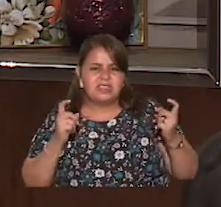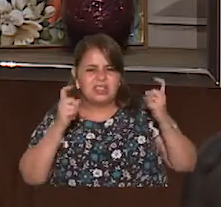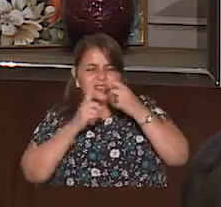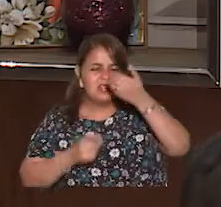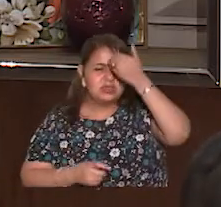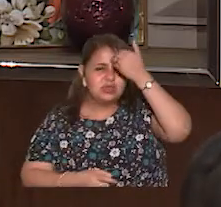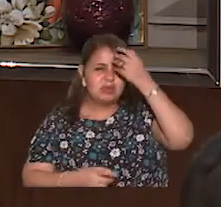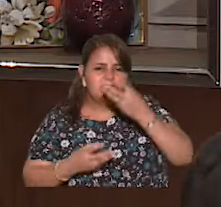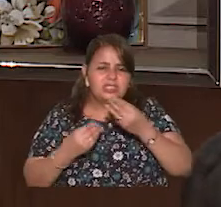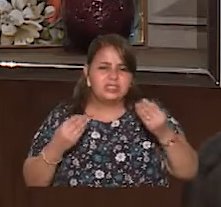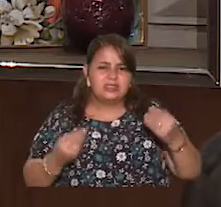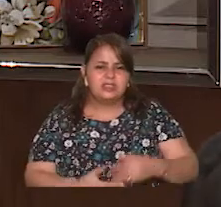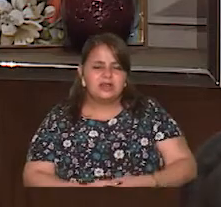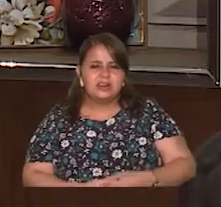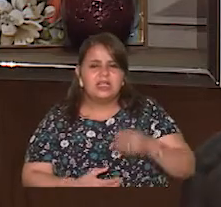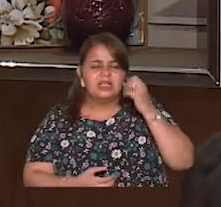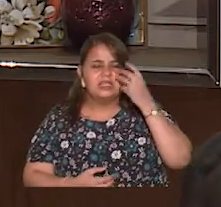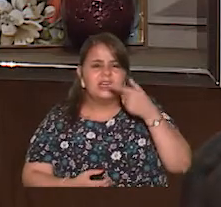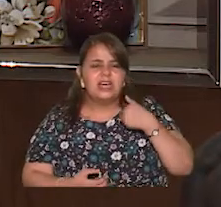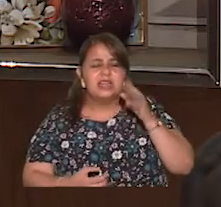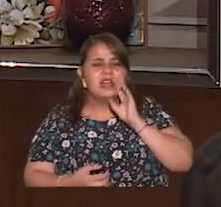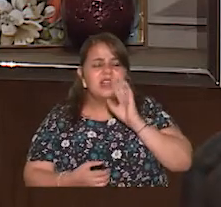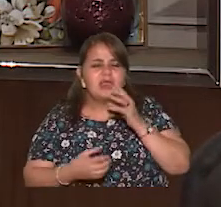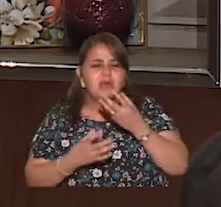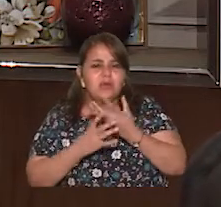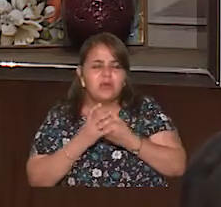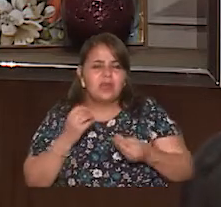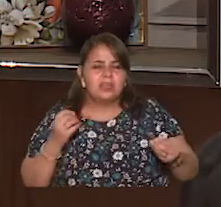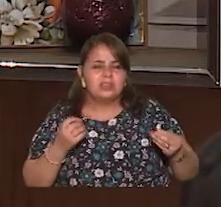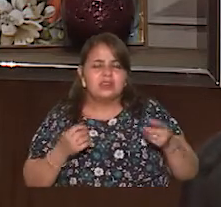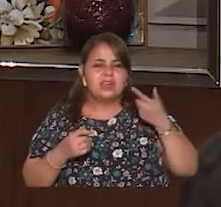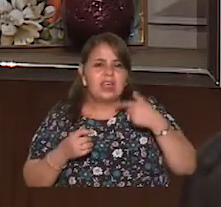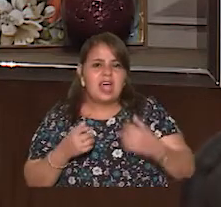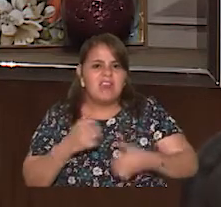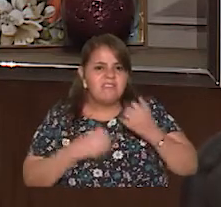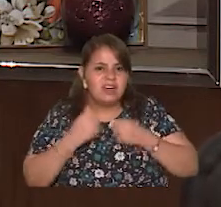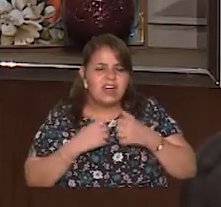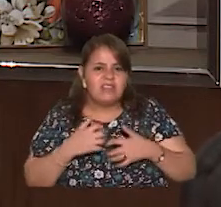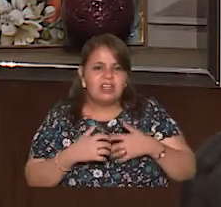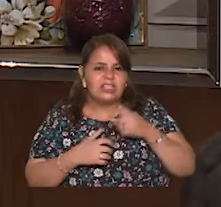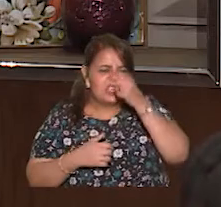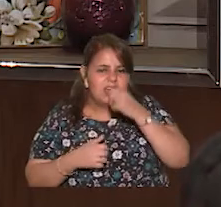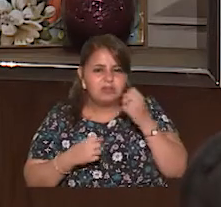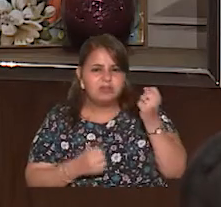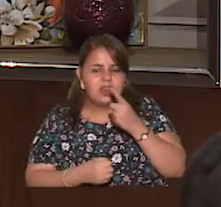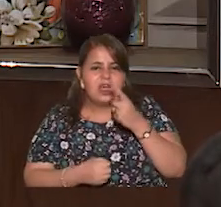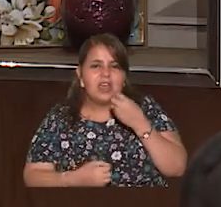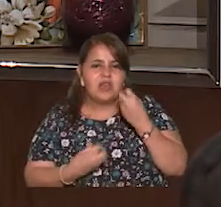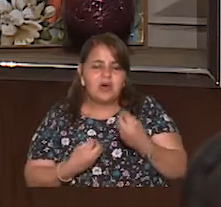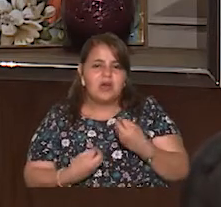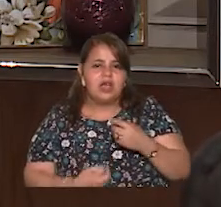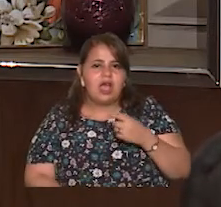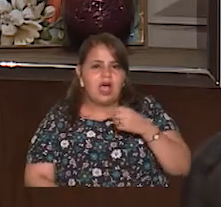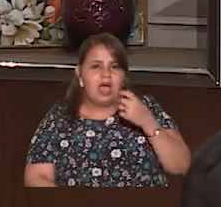صعوبات بتقابلهم. إزاي برضو إحنا نعلم أولادنا عدم الانفعال الشديد؟ طبعا هو اغضبه ولا